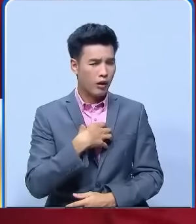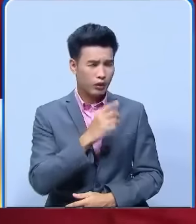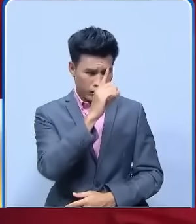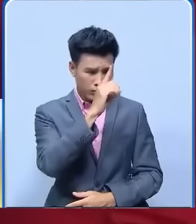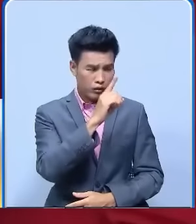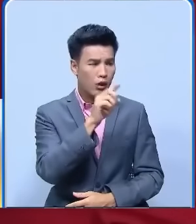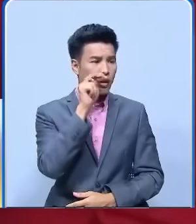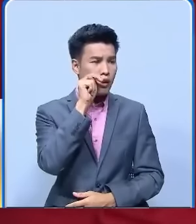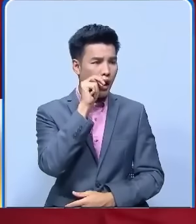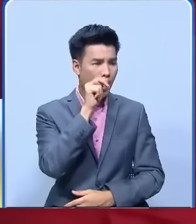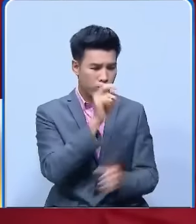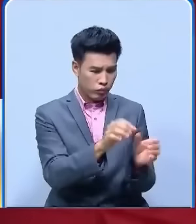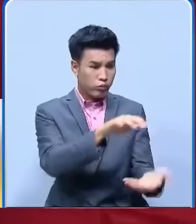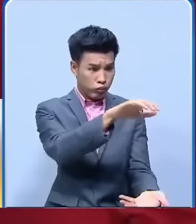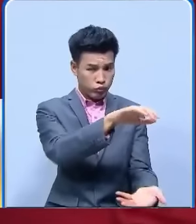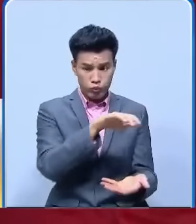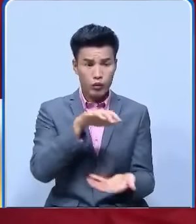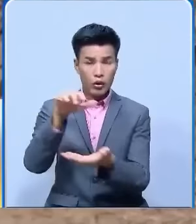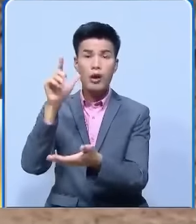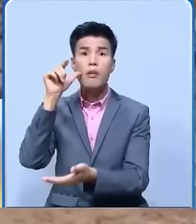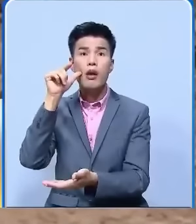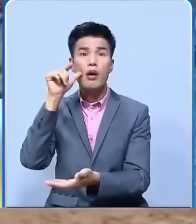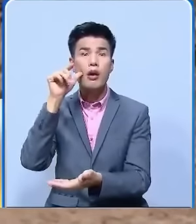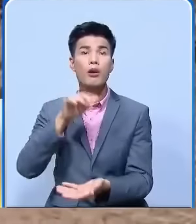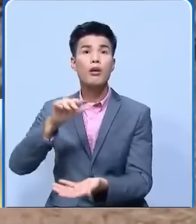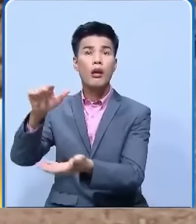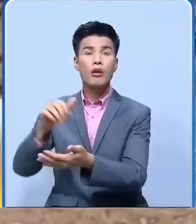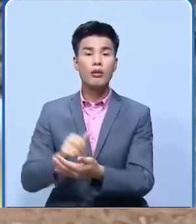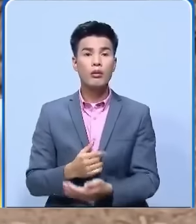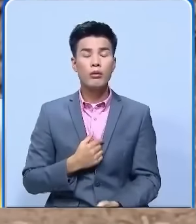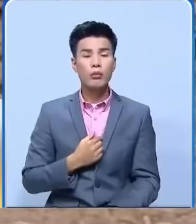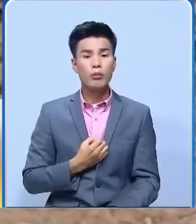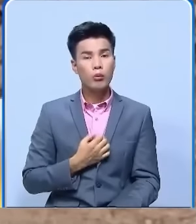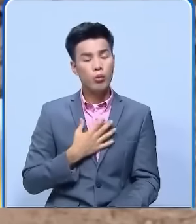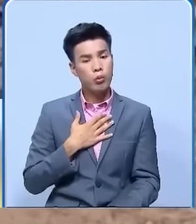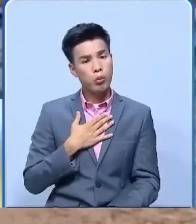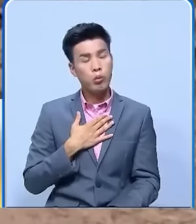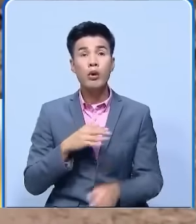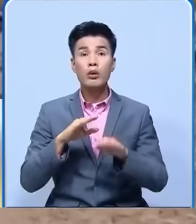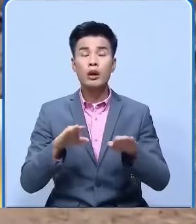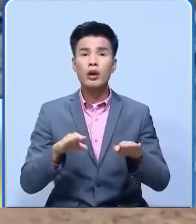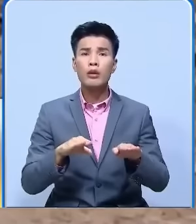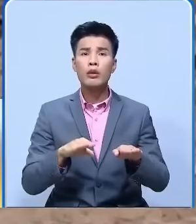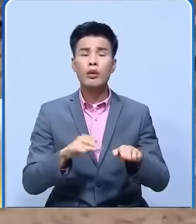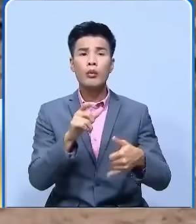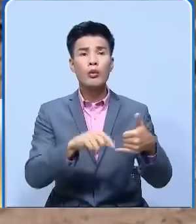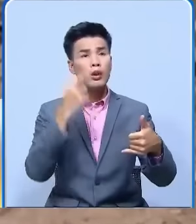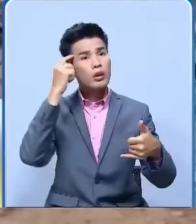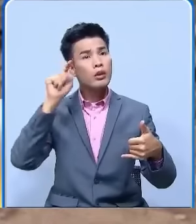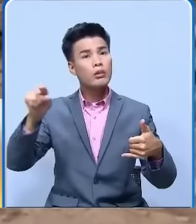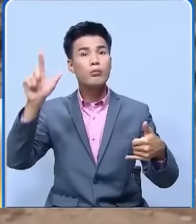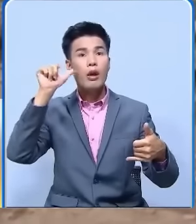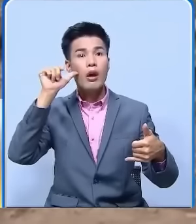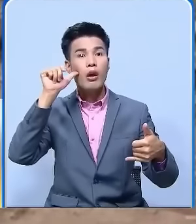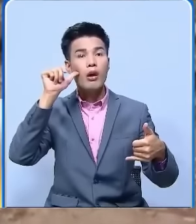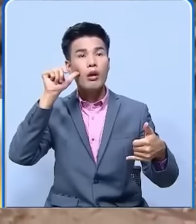คืออยากได้น้ำดื่ม 1แพ็คครับเอาให้แม่พี่ดุ๊กเองก็ก็ทึ่งเหมือนกันนะว่าเอ๊ยทำไมทำไมเด็กตัวแค่เคิดถึงคนอื่นคิดถึงคุณแม่